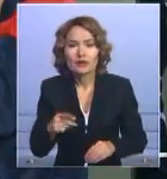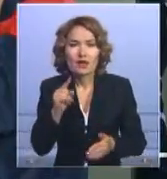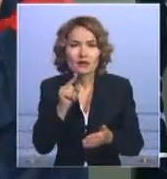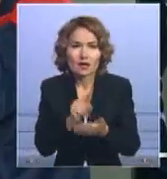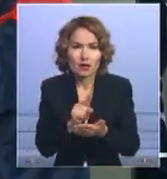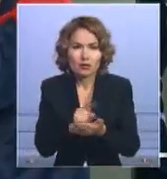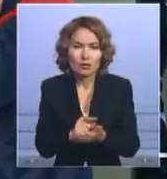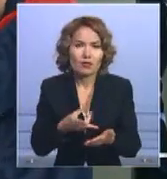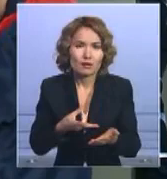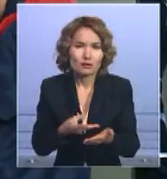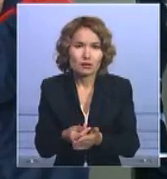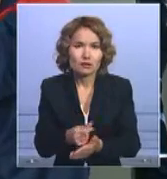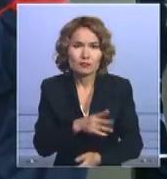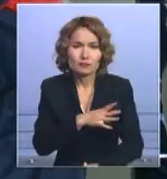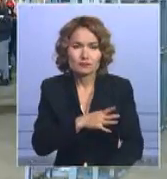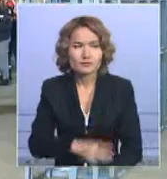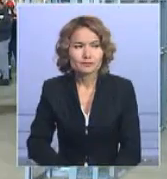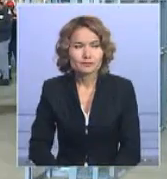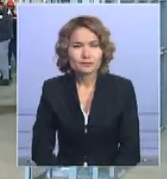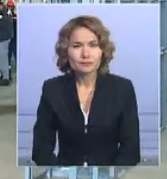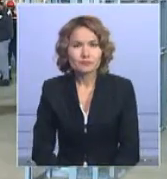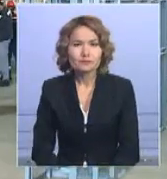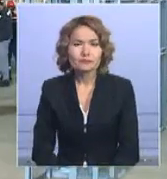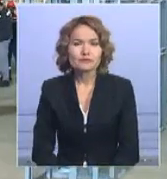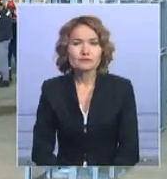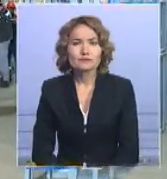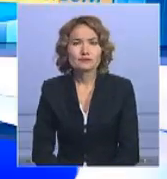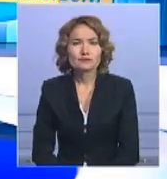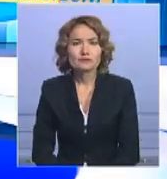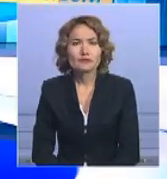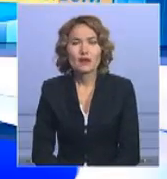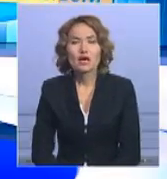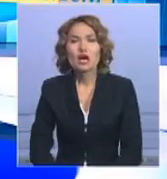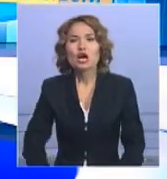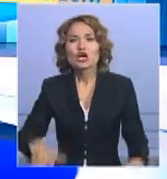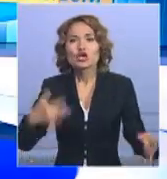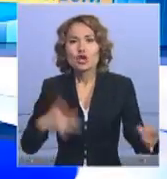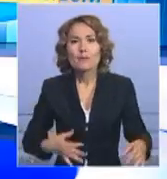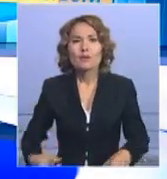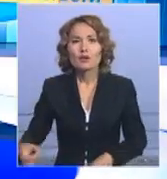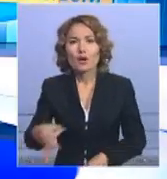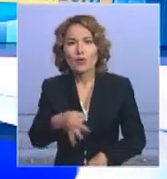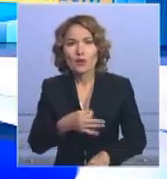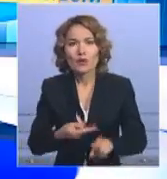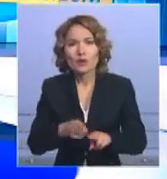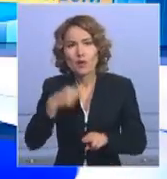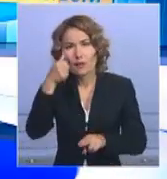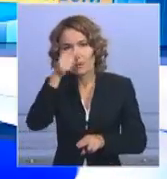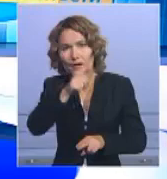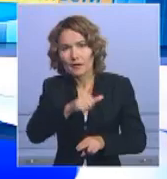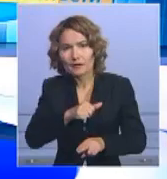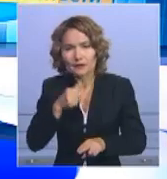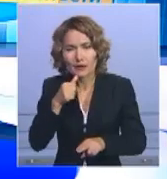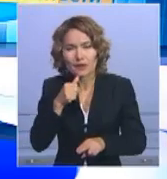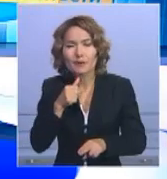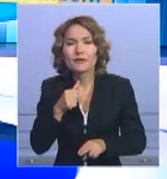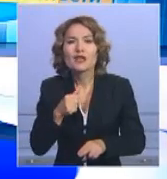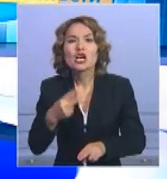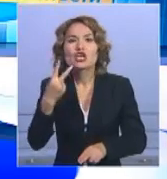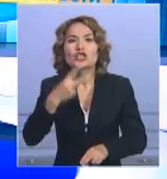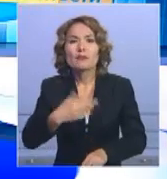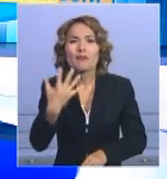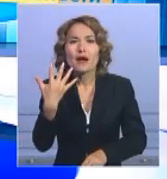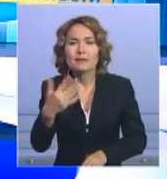Әлирахым, Амантай Мәтенов, Атырау, Хабар 24. Ал Жамбыл облысында биылғы жылдың соңына дейін 25